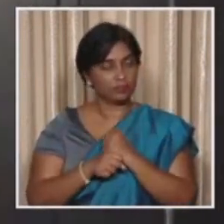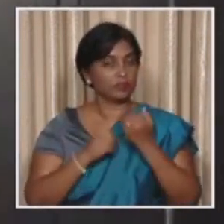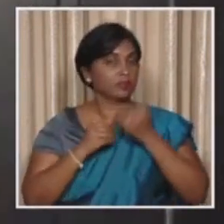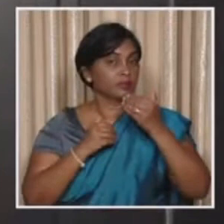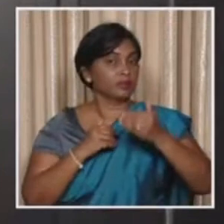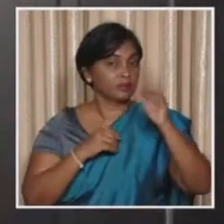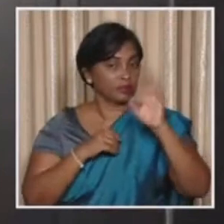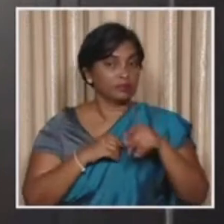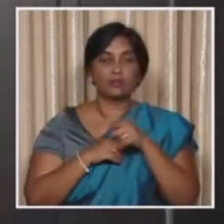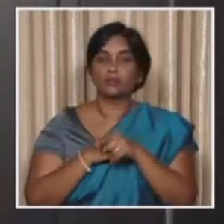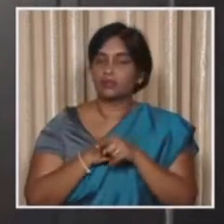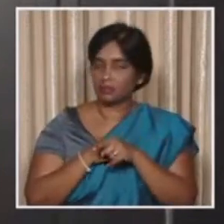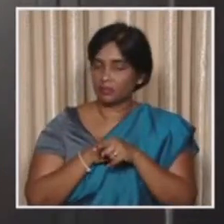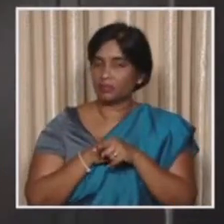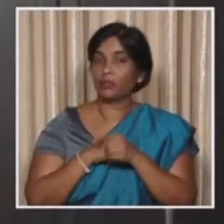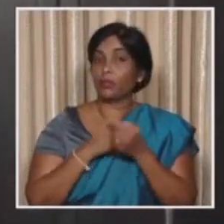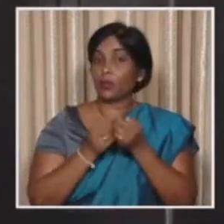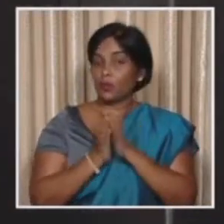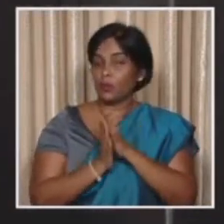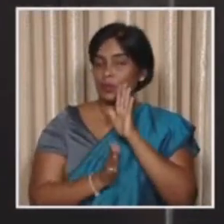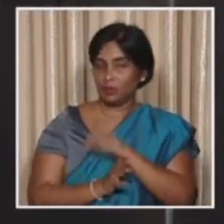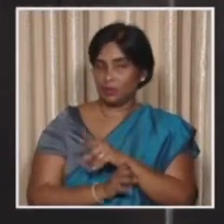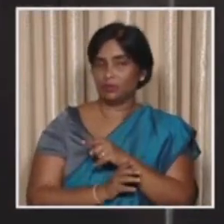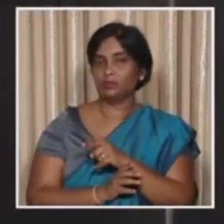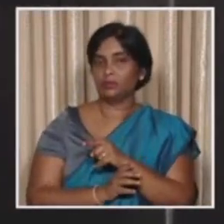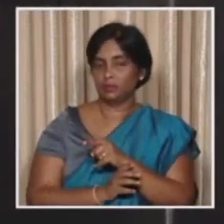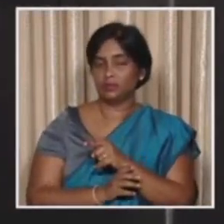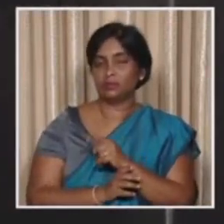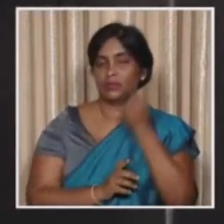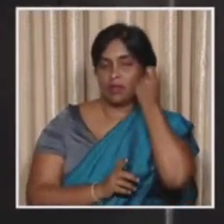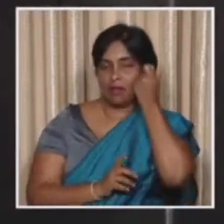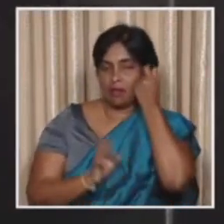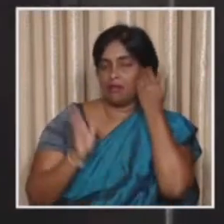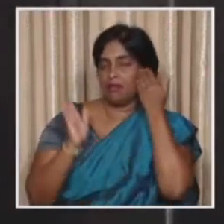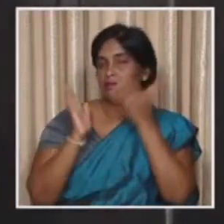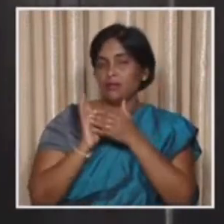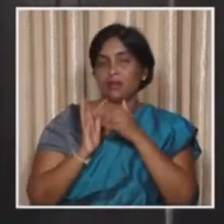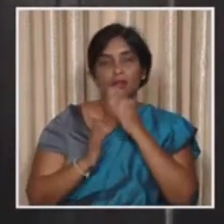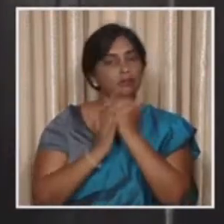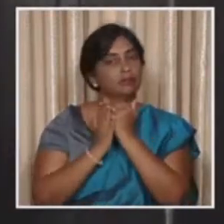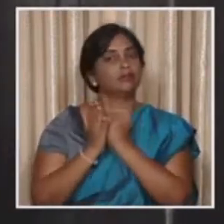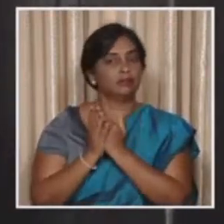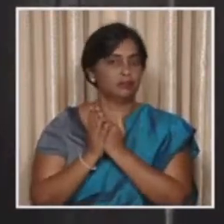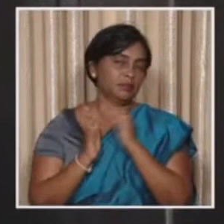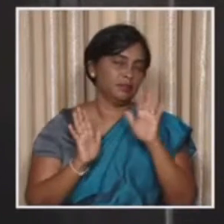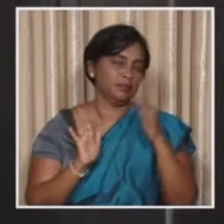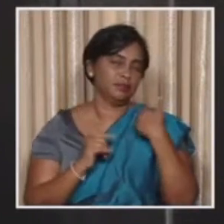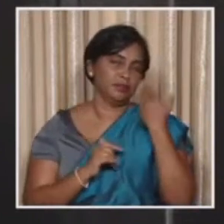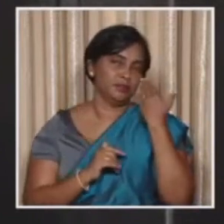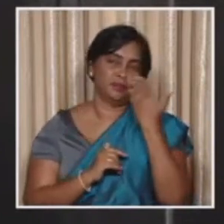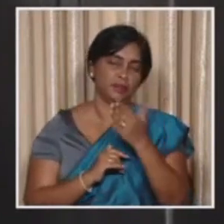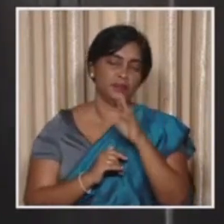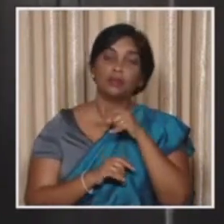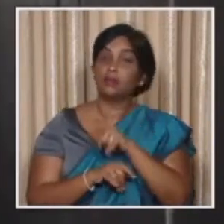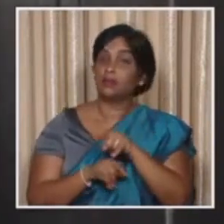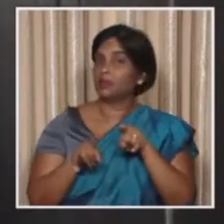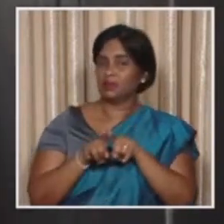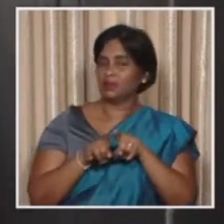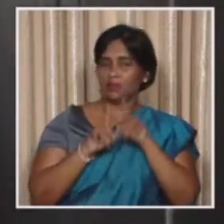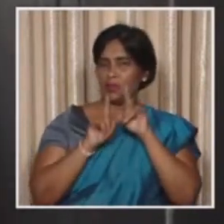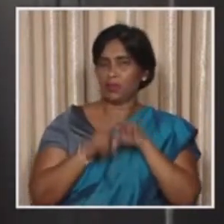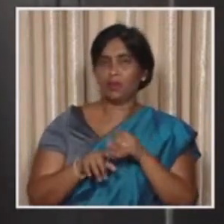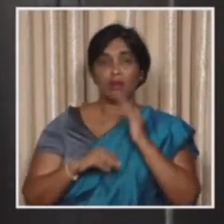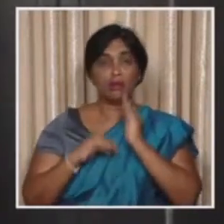இந்த ஊடகங்களுக்கு சொல்வதற்காக சொல்லப்பட்டிருக்கின்ற ஒன்றே ஒழிய நடைமுறை சாத்தியமானதோ அல்லது